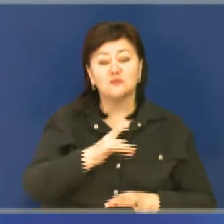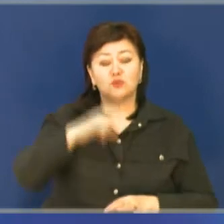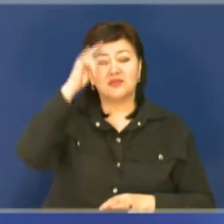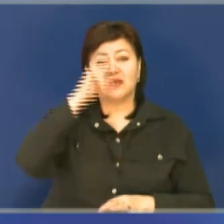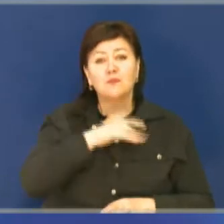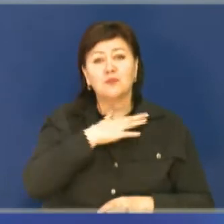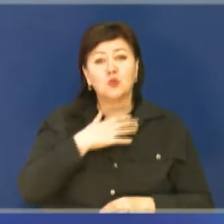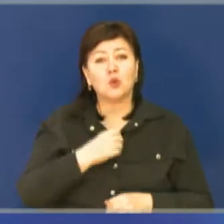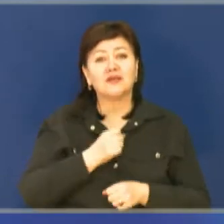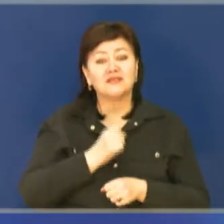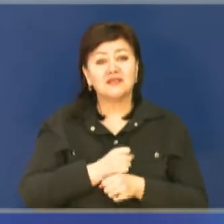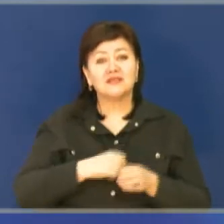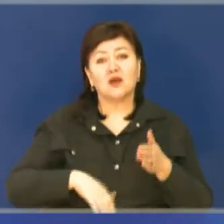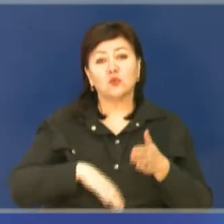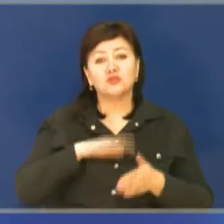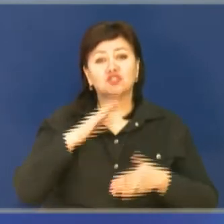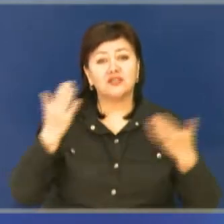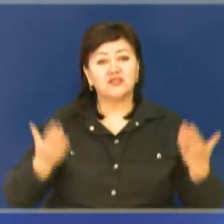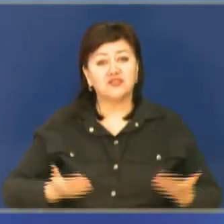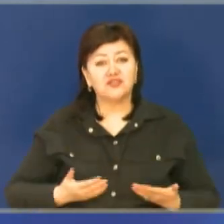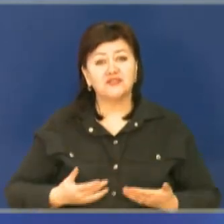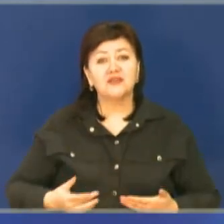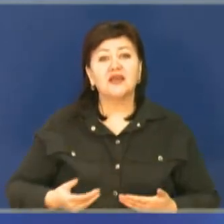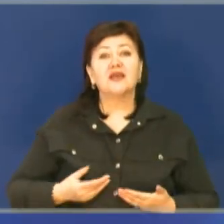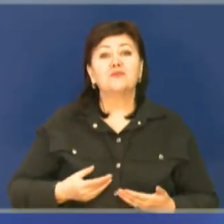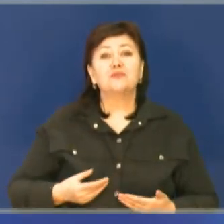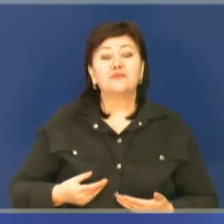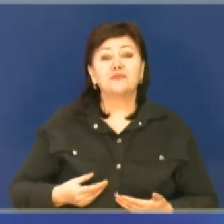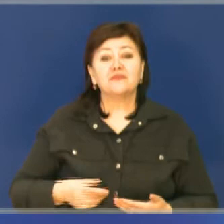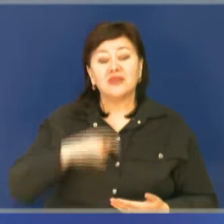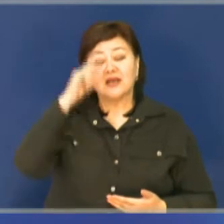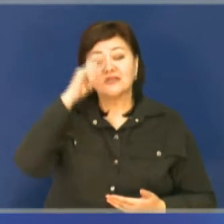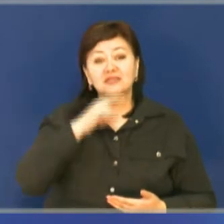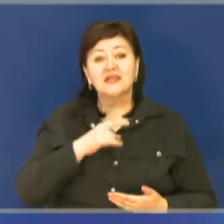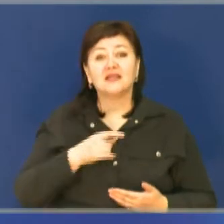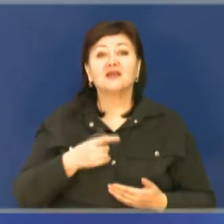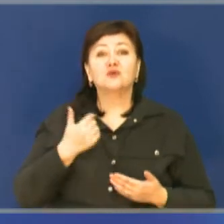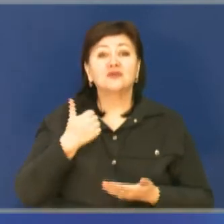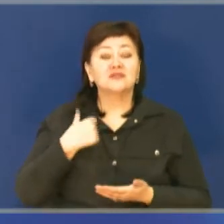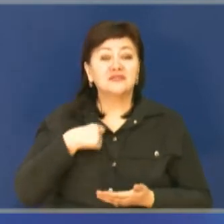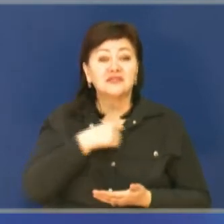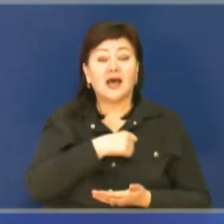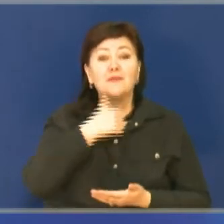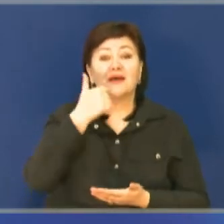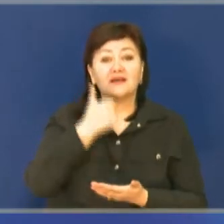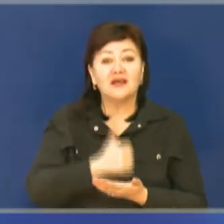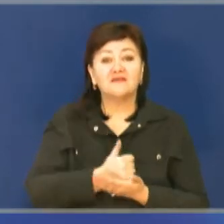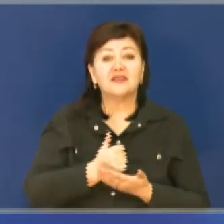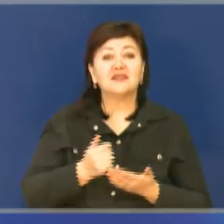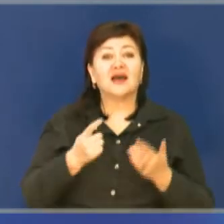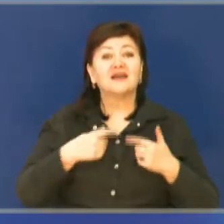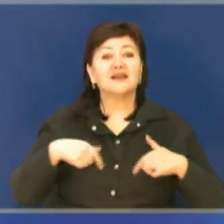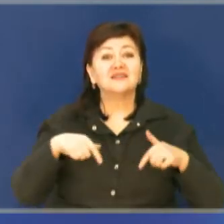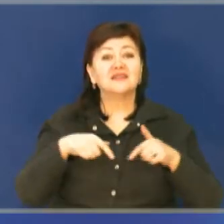в стране. Но самым важным шагом на пути развития стало создание Ассамблеи народа Казахстана, которая является уникальным гражданским